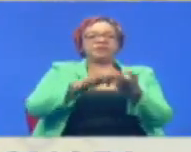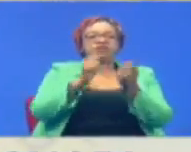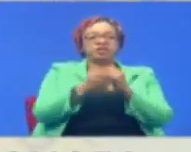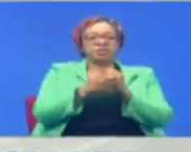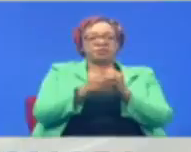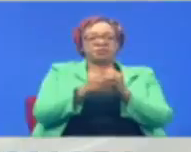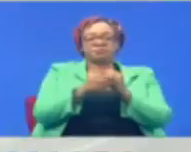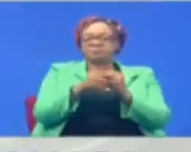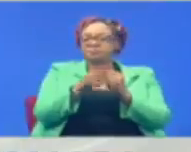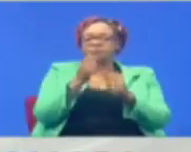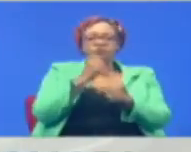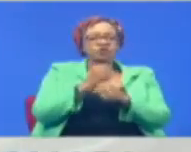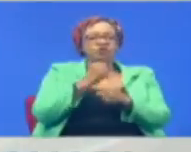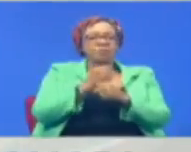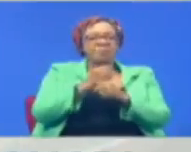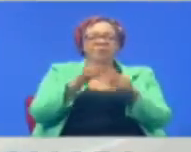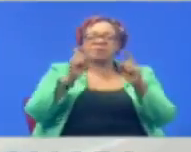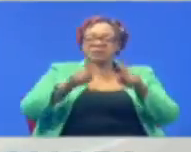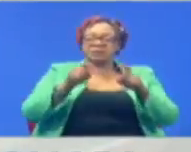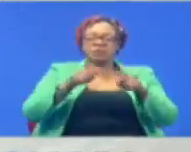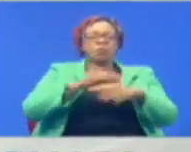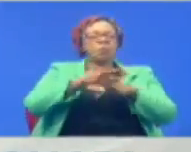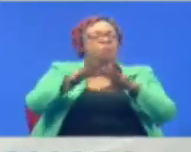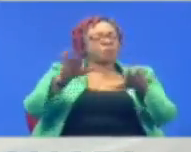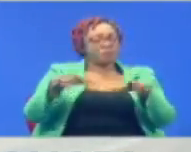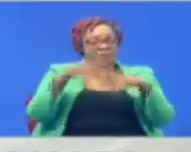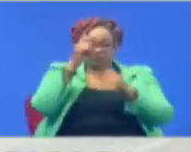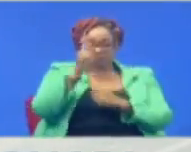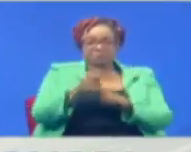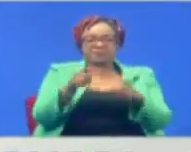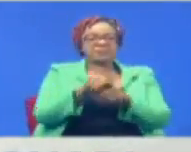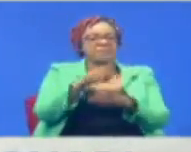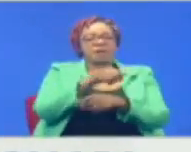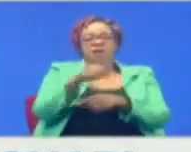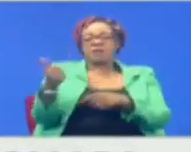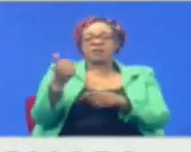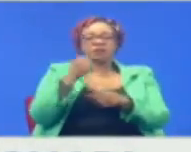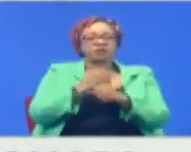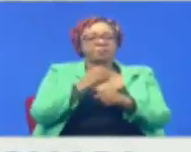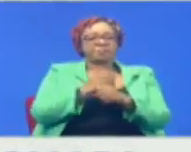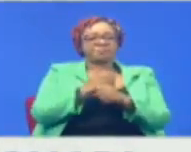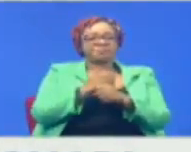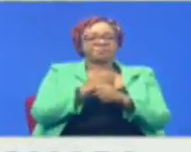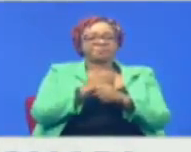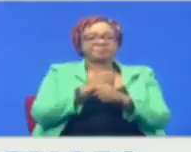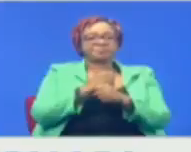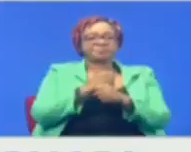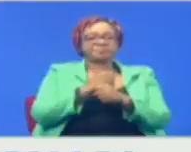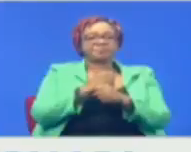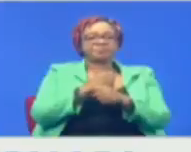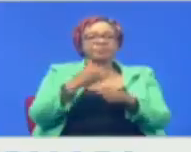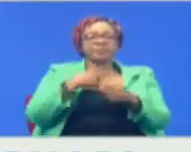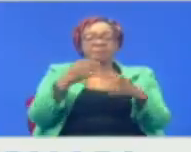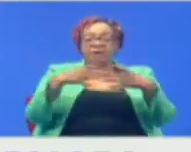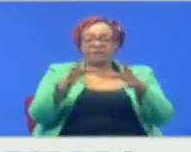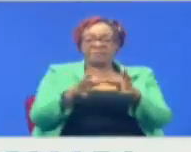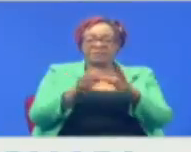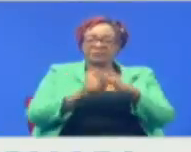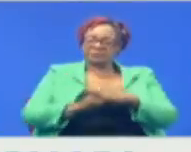kazi inayostahili heshima zote sawa na kazi nyingine yoyote. My family has been very supportive,